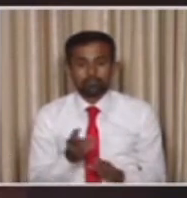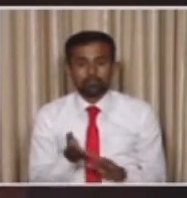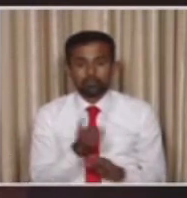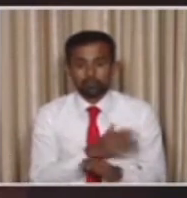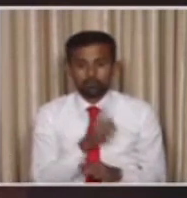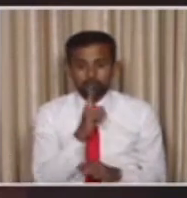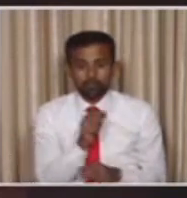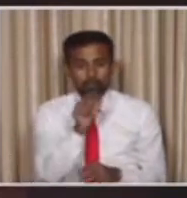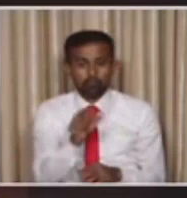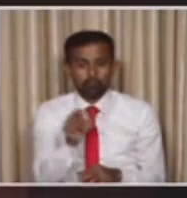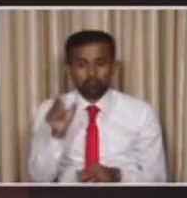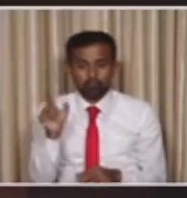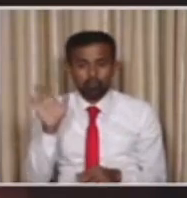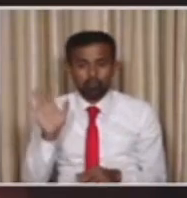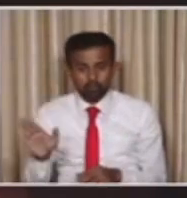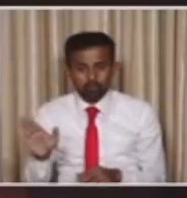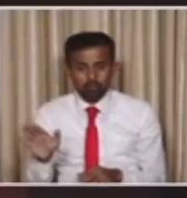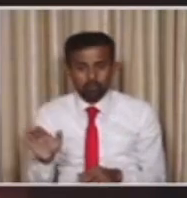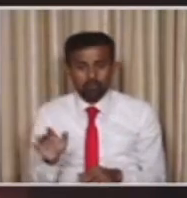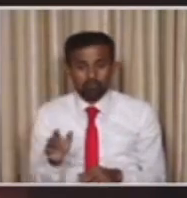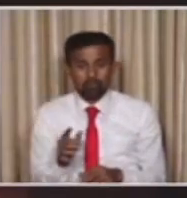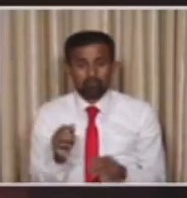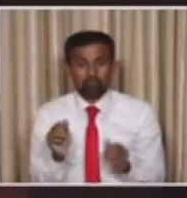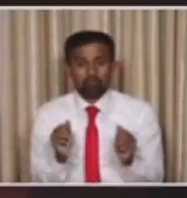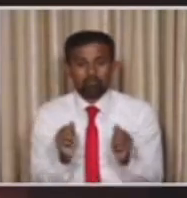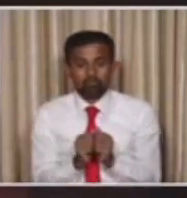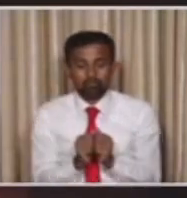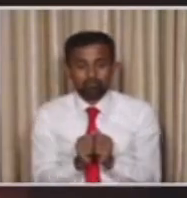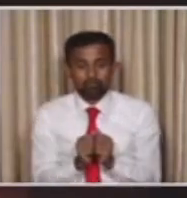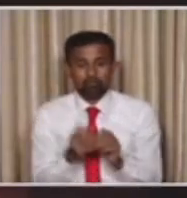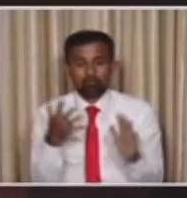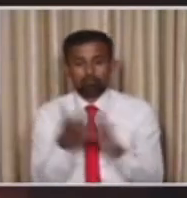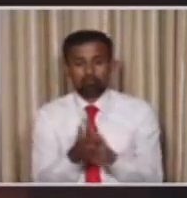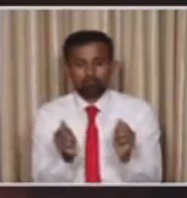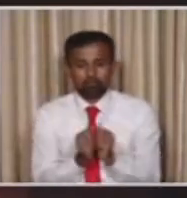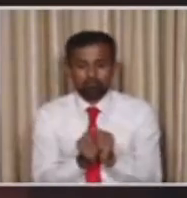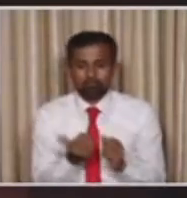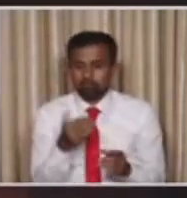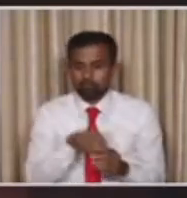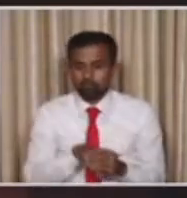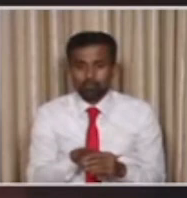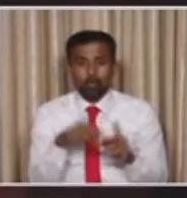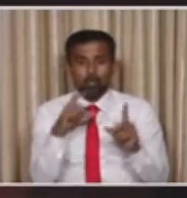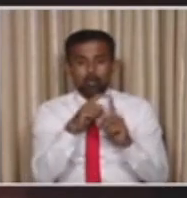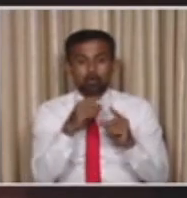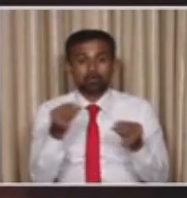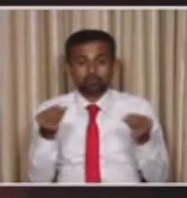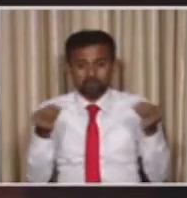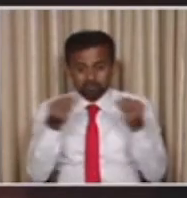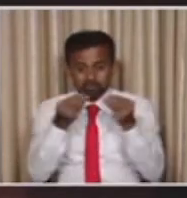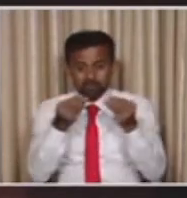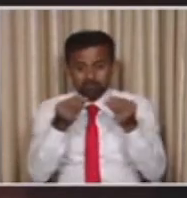සදාන් කියලා පුද්ගලින්ගේ මේක ඉවර වෙනකන් ඉන්න මට නුම සහ අනර්ථ ක්‍රියාවන් තුලින් ඩොලරයට